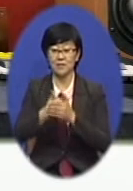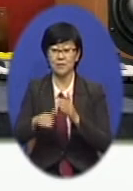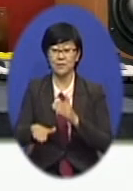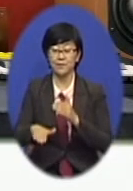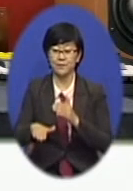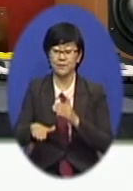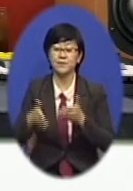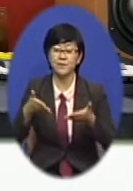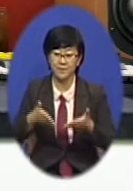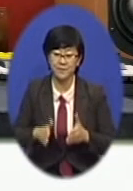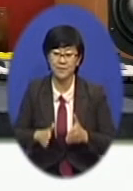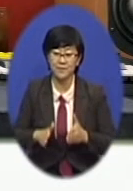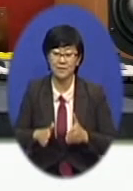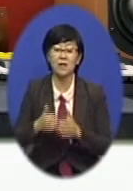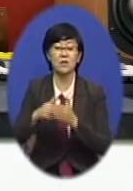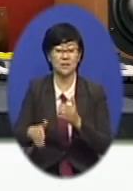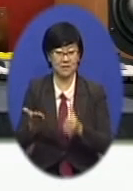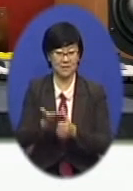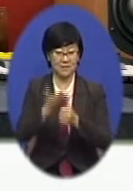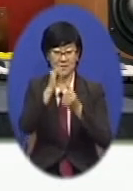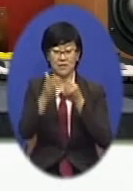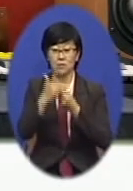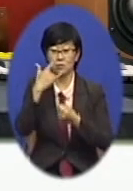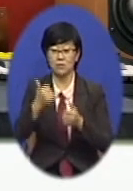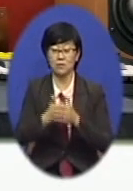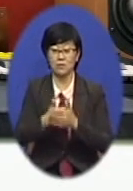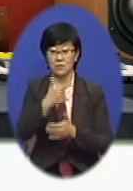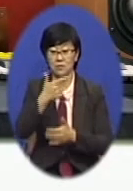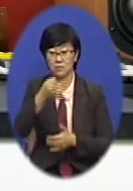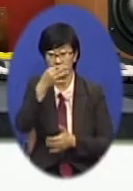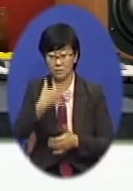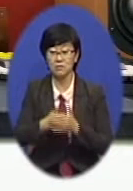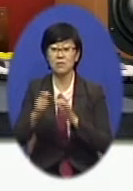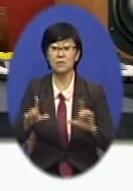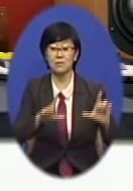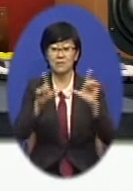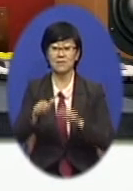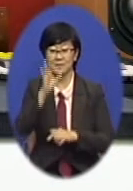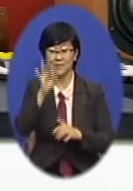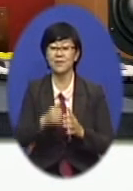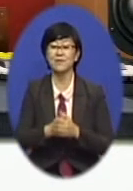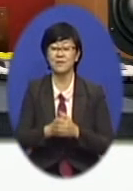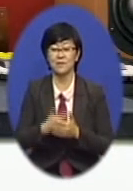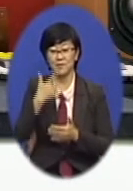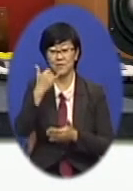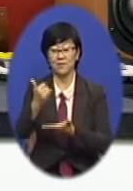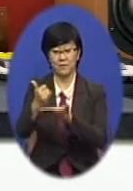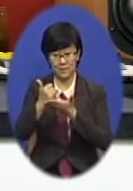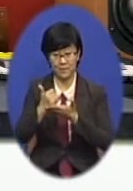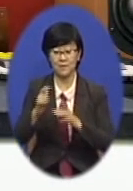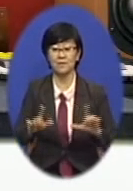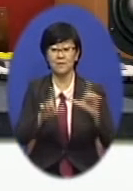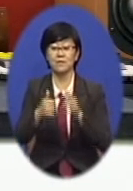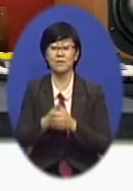컸거든요. 그래서 부모님, 엄마, 아빠가 너무 힘들게 사시는 거 보고, 제가 부모님 모시고 살게